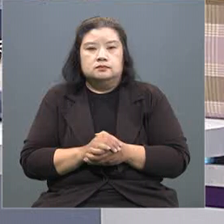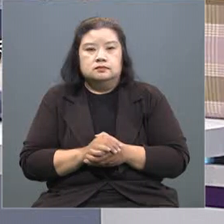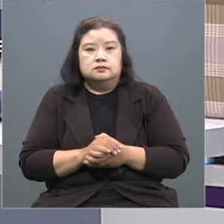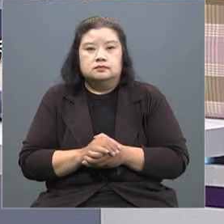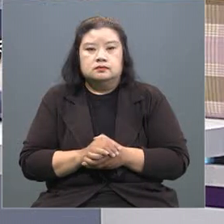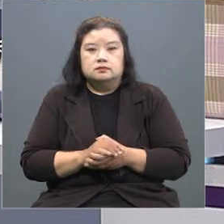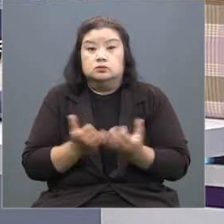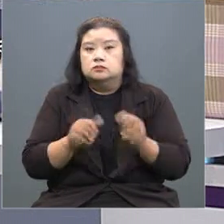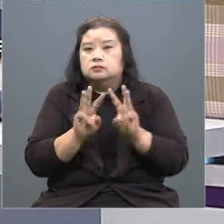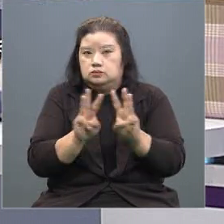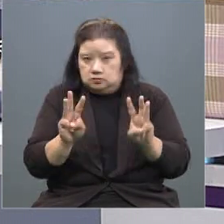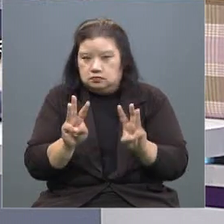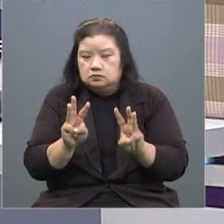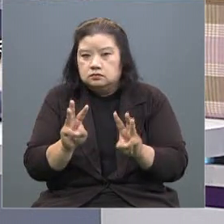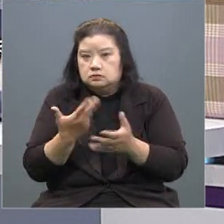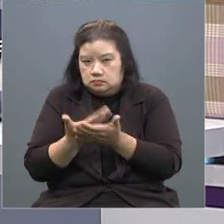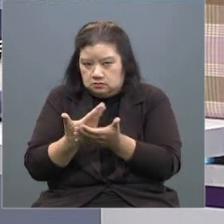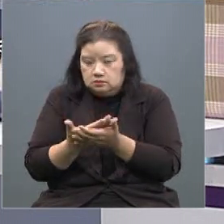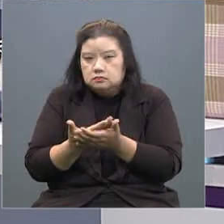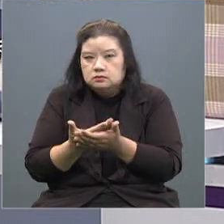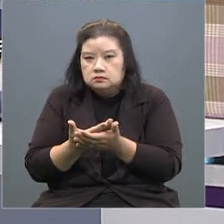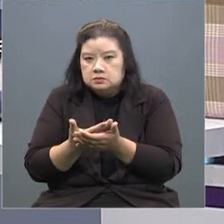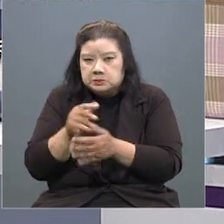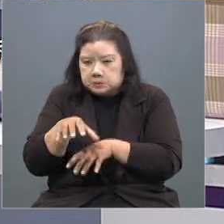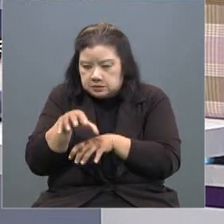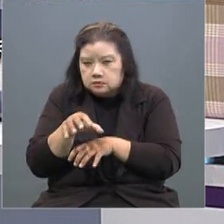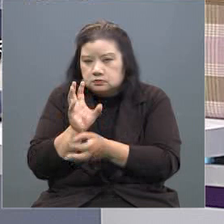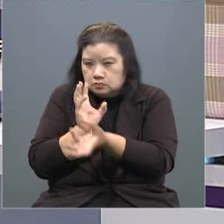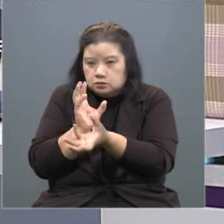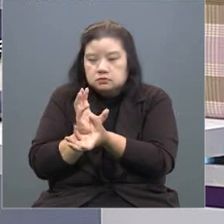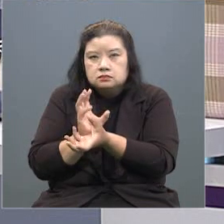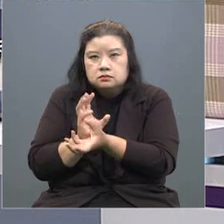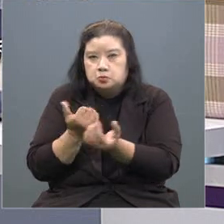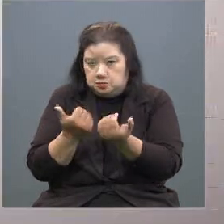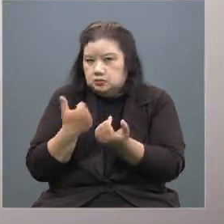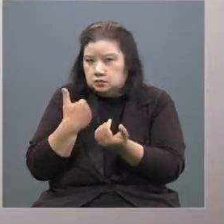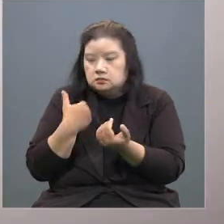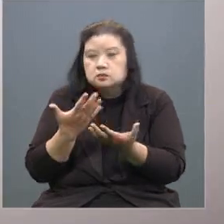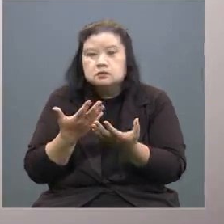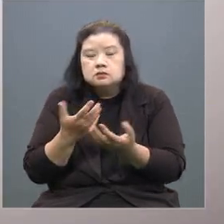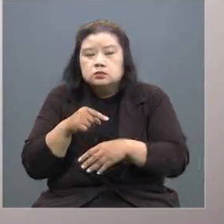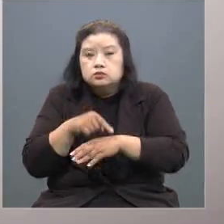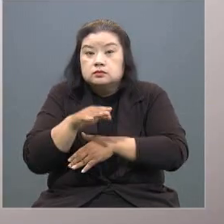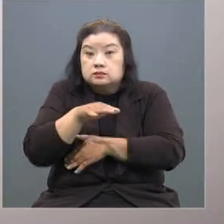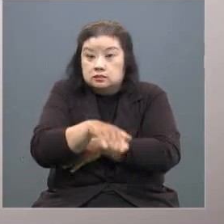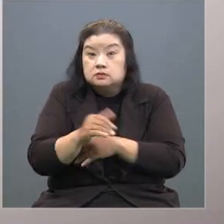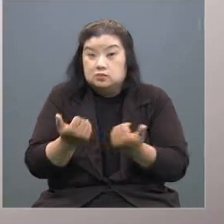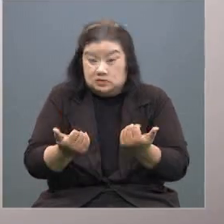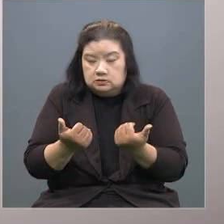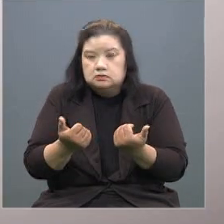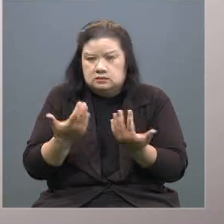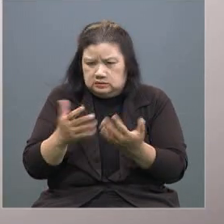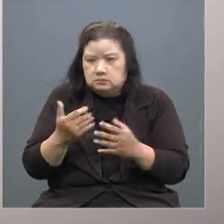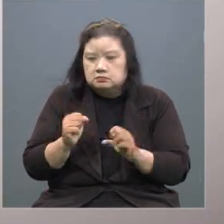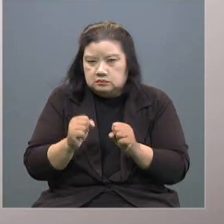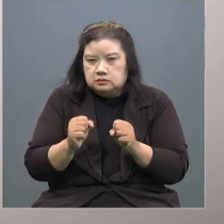ส่วนเรื่องของเว็บพนันออนไลน์ BNK Master นะคะก็มีความคืบหน้าออกมาอย่างต่อเนื่องอย่างวันนี้ช่วงสายๆใช่ไหมคะมีความ